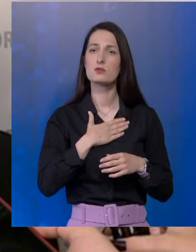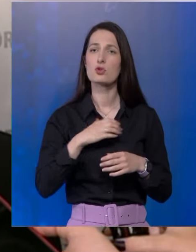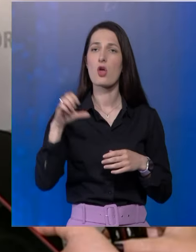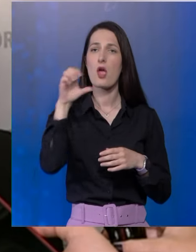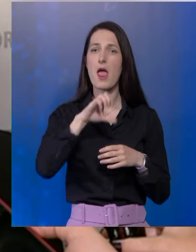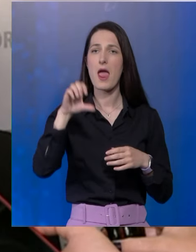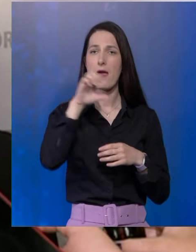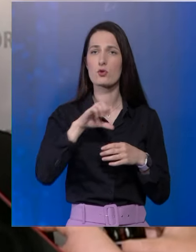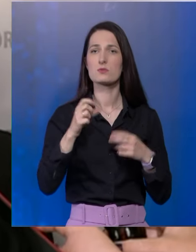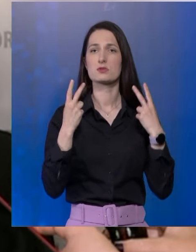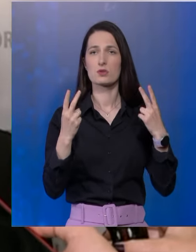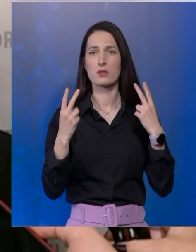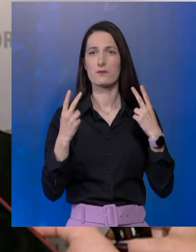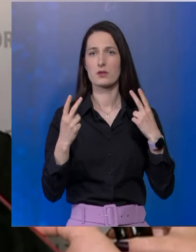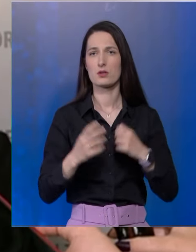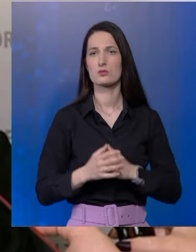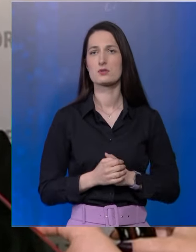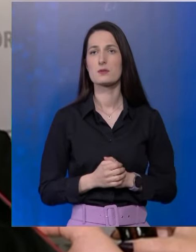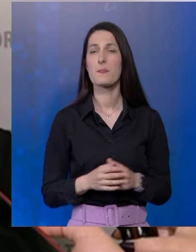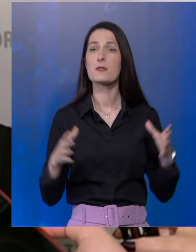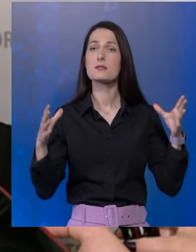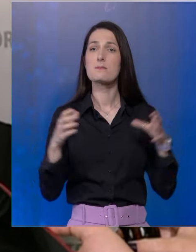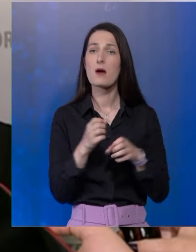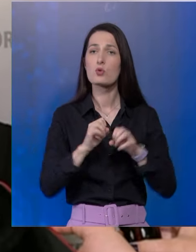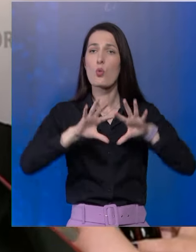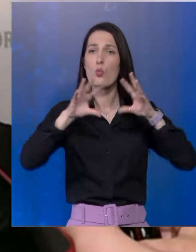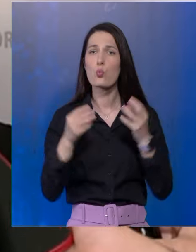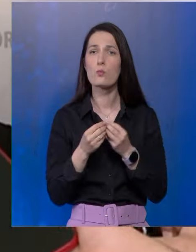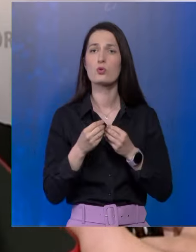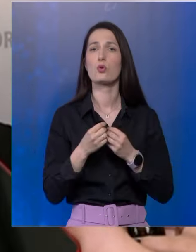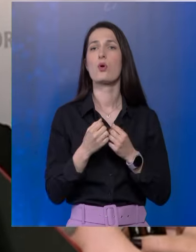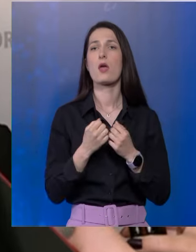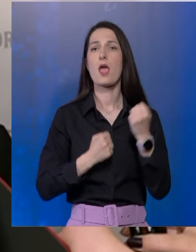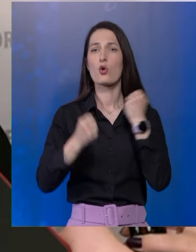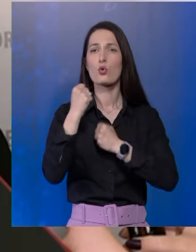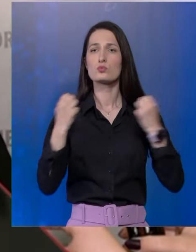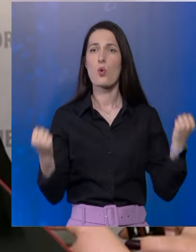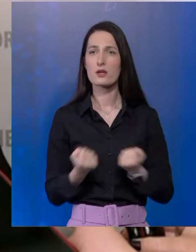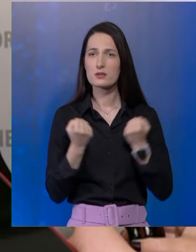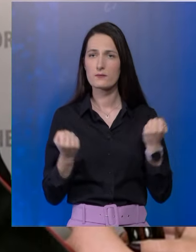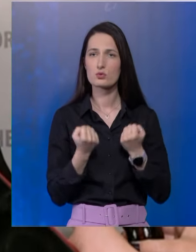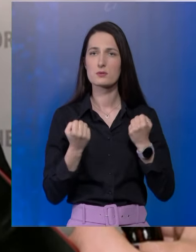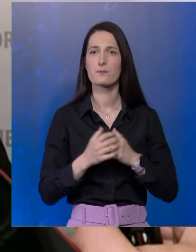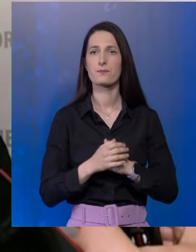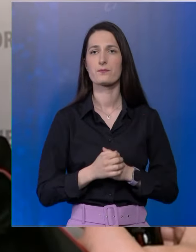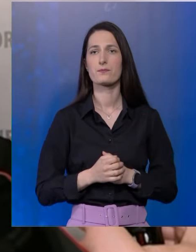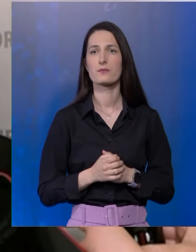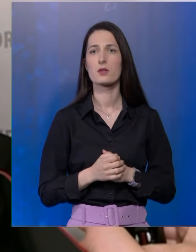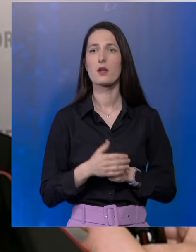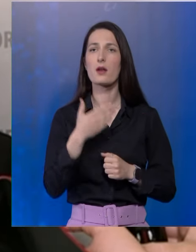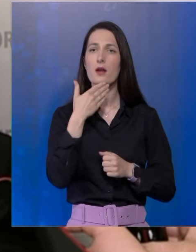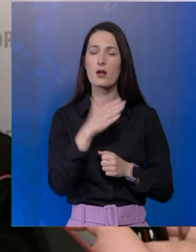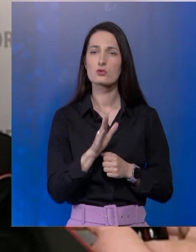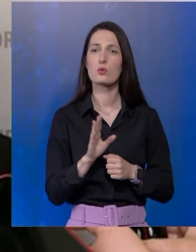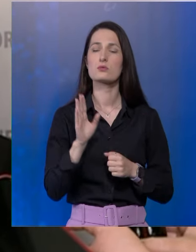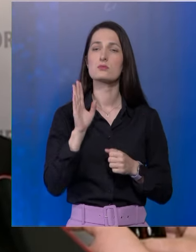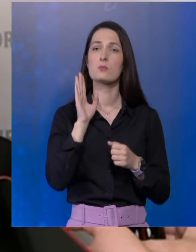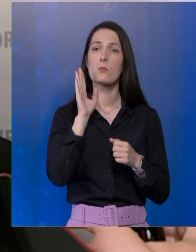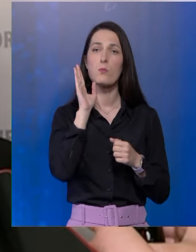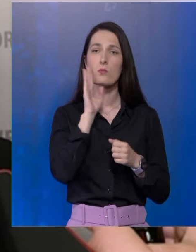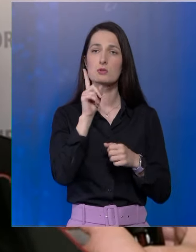generalno percepciji zemlje u ekonomskom smislu riječi, udaljava nas naravno od evropskih vrijednosti, svakako je to dokaz